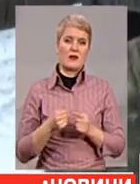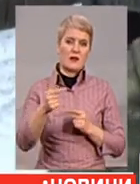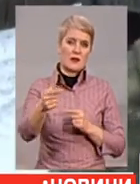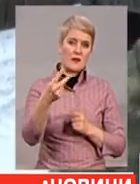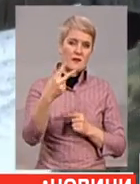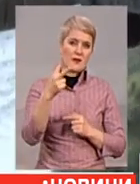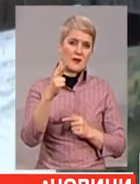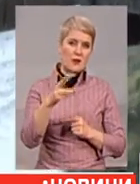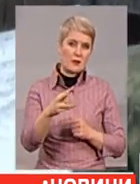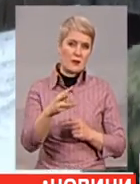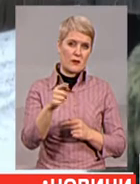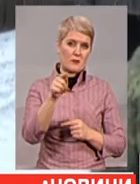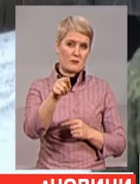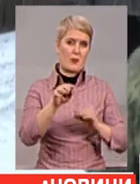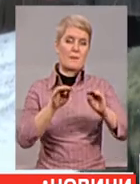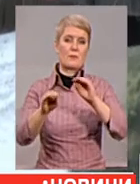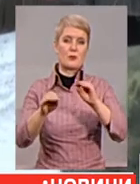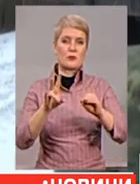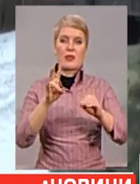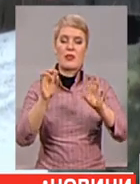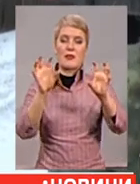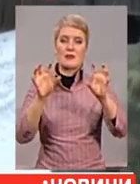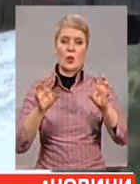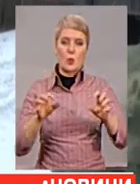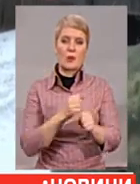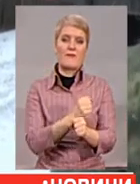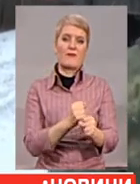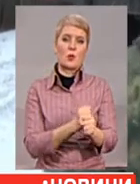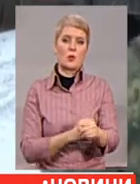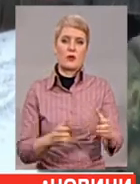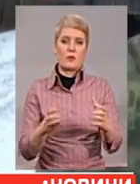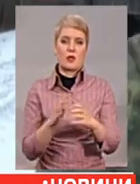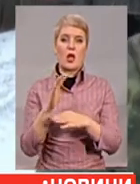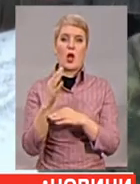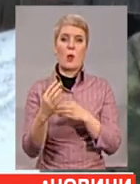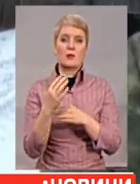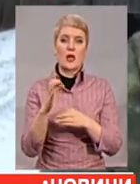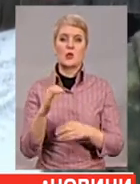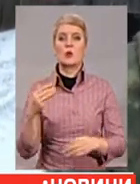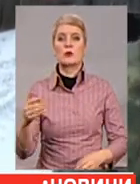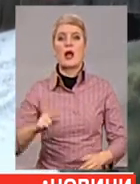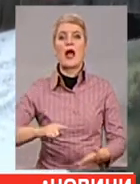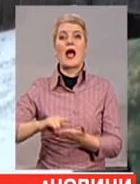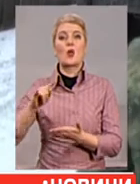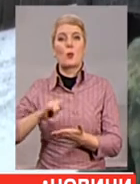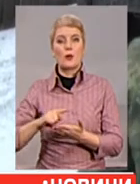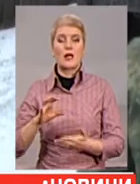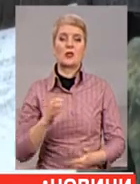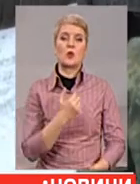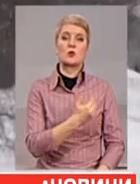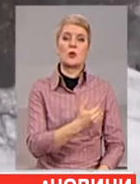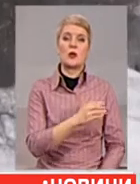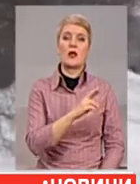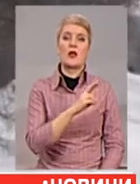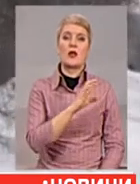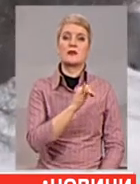кілометрів знаходиться позиції незаконних вооружених формувань. Обстріл проводиться зі сторони аеропорту, а також зі сторони